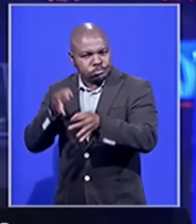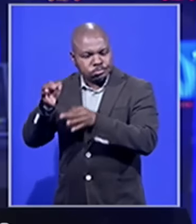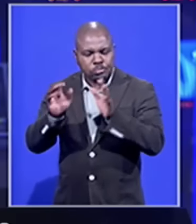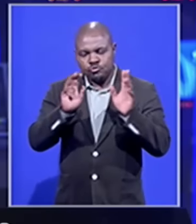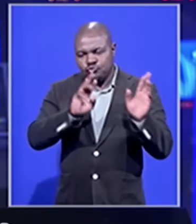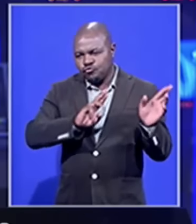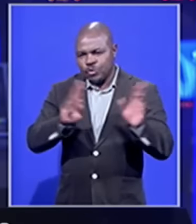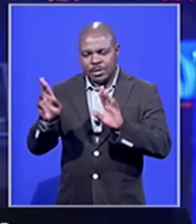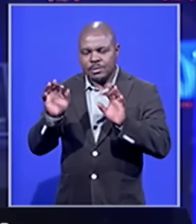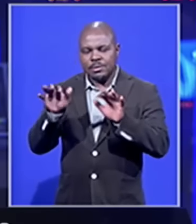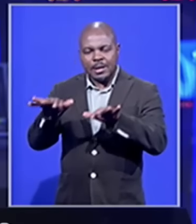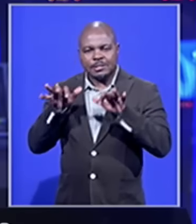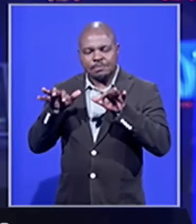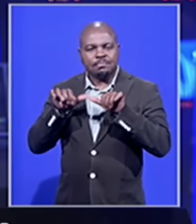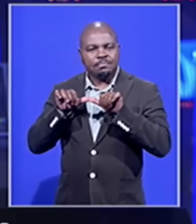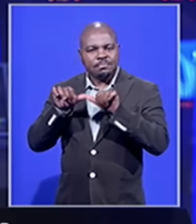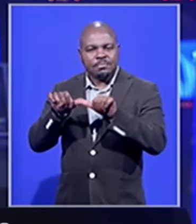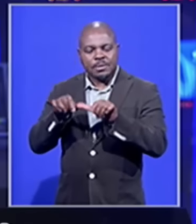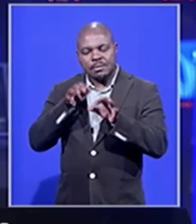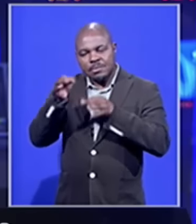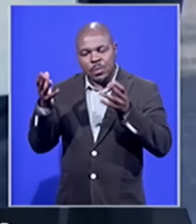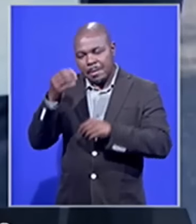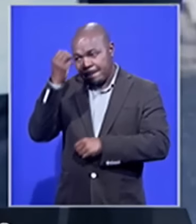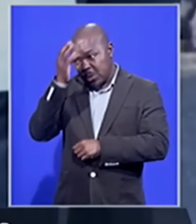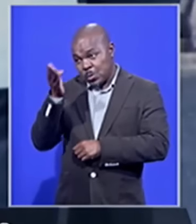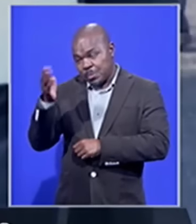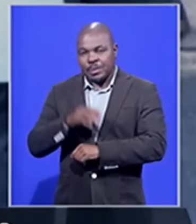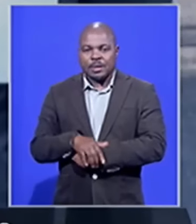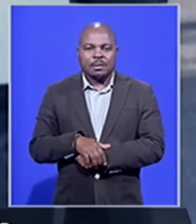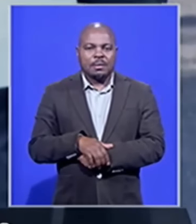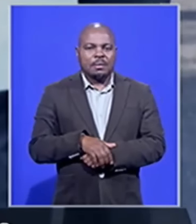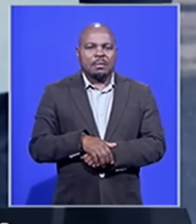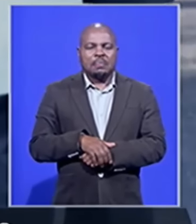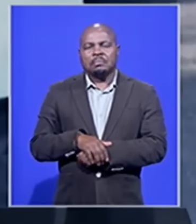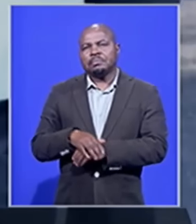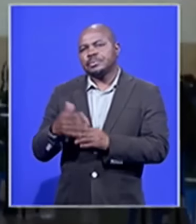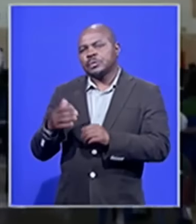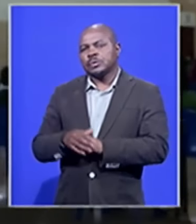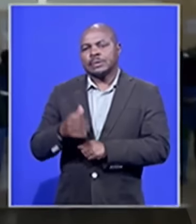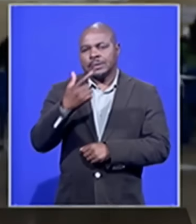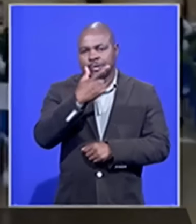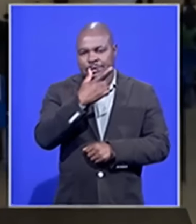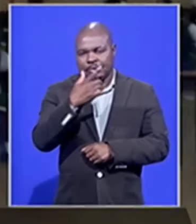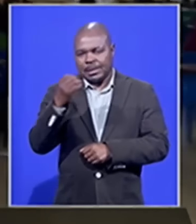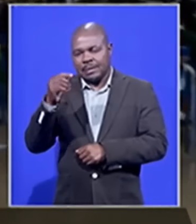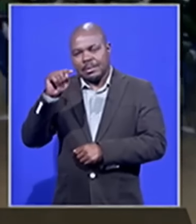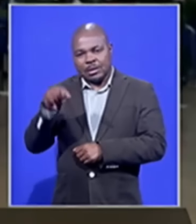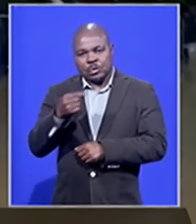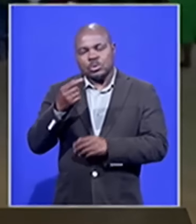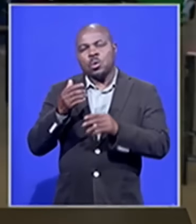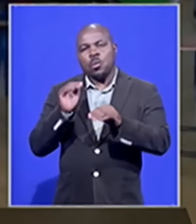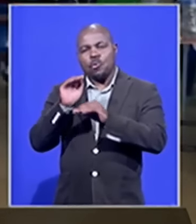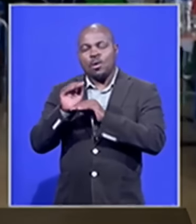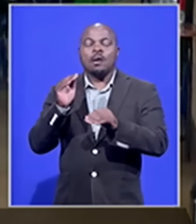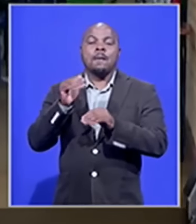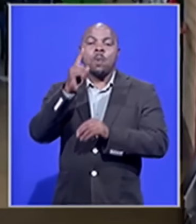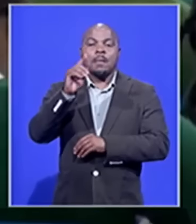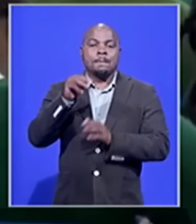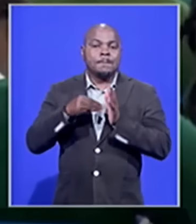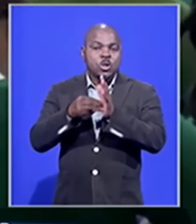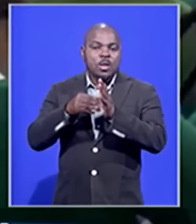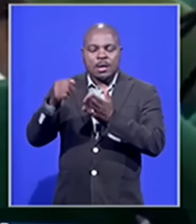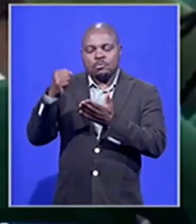ka jeno Pretoria. Ke bonyane barutwana ba dikete tse 700 ho ba fetang milione ba ingodiseditseng